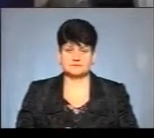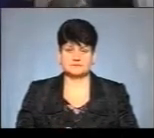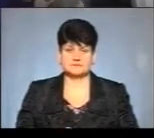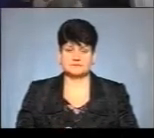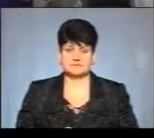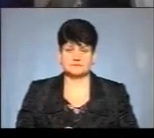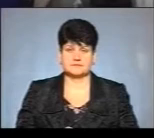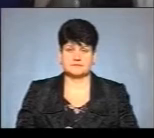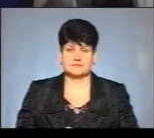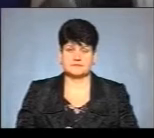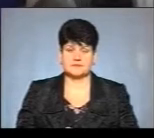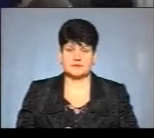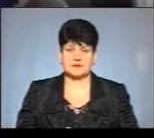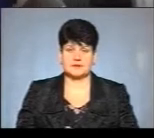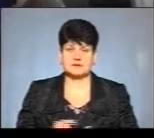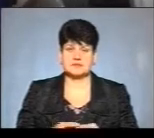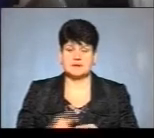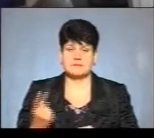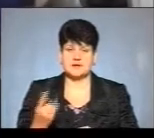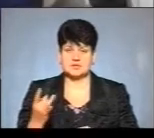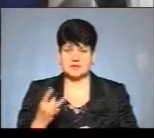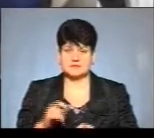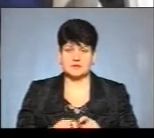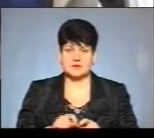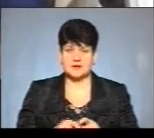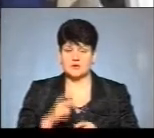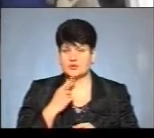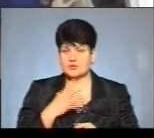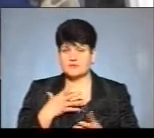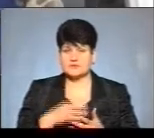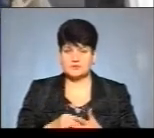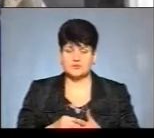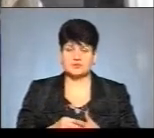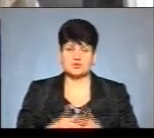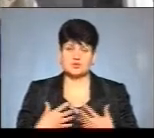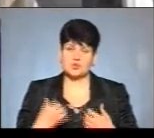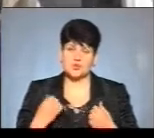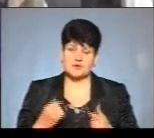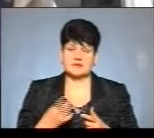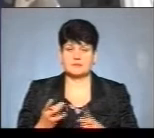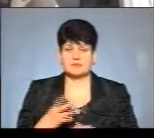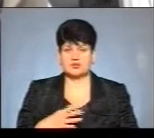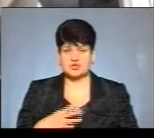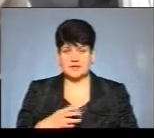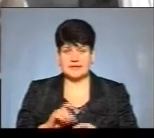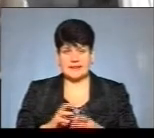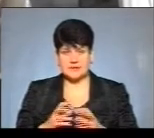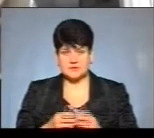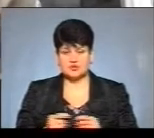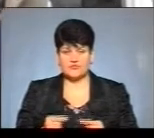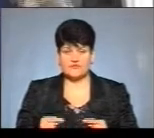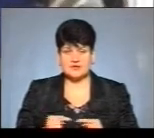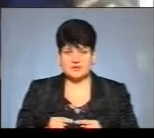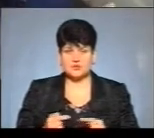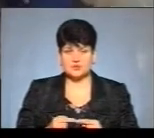на віруси. Це я вперше досліджую свою кров, чи я здоровий. Треба ще почекати на результати дослідження, щоб визначити, чи